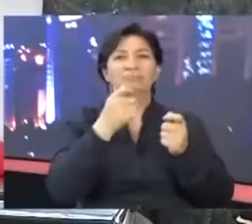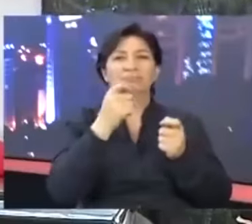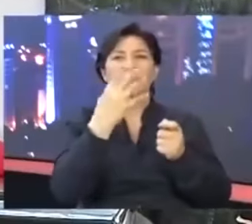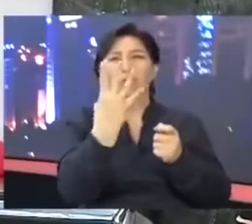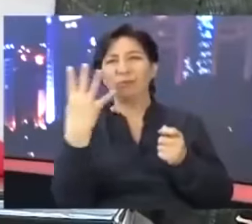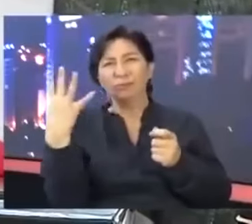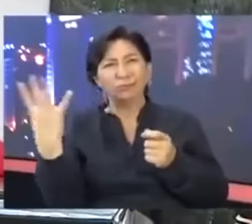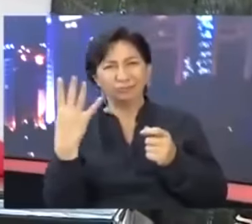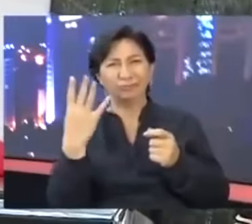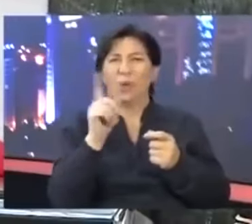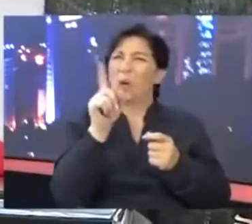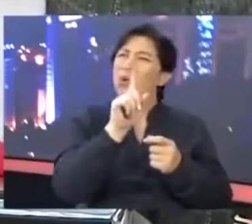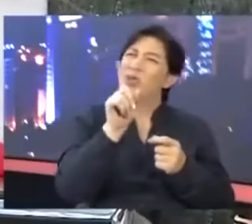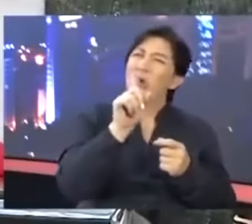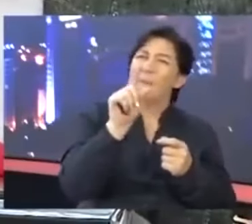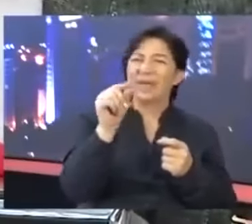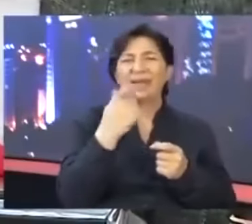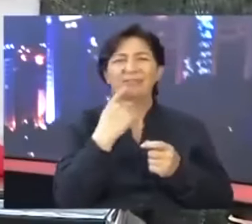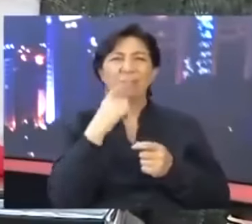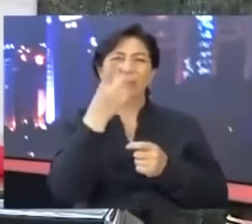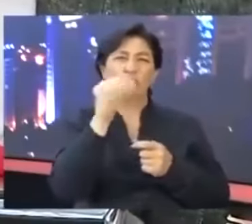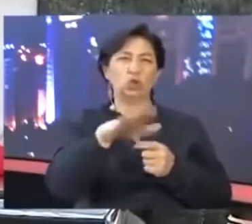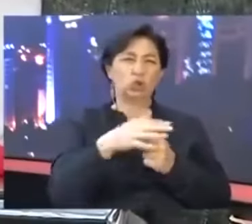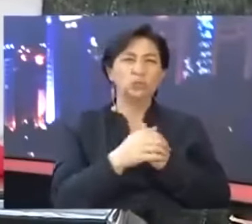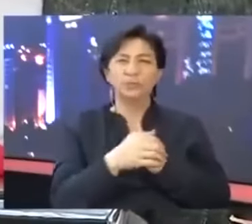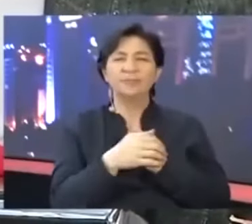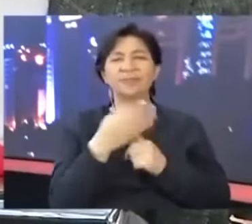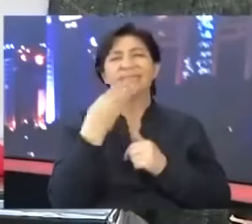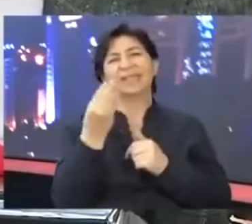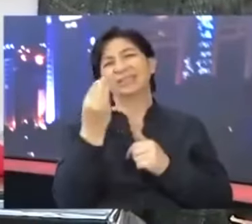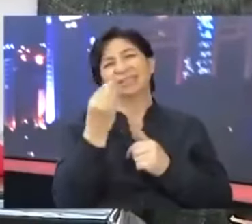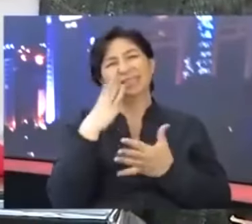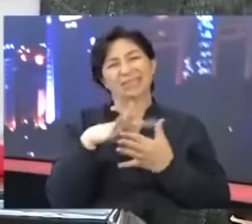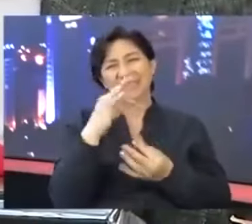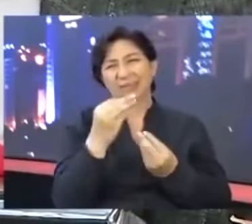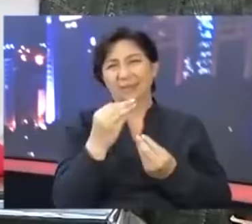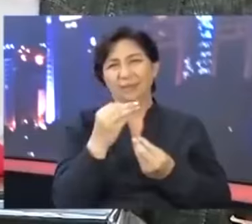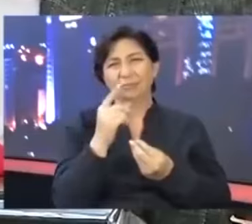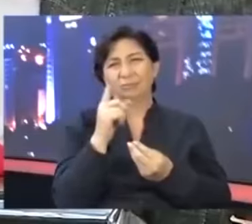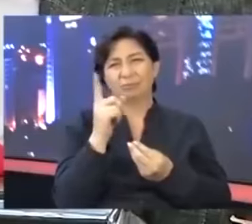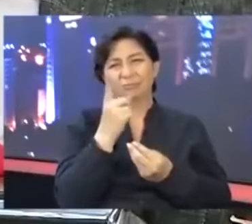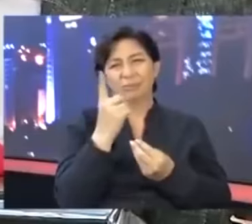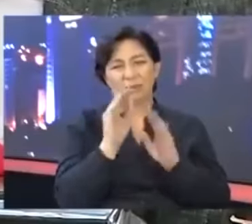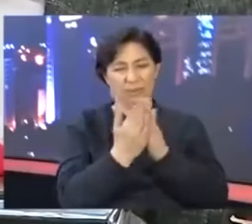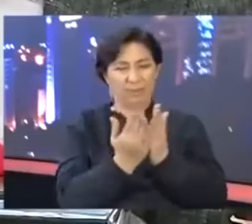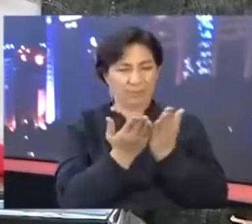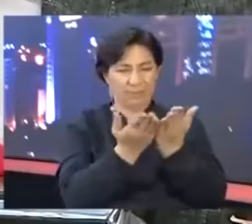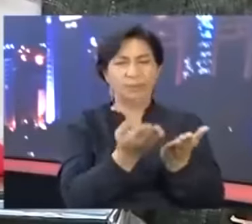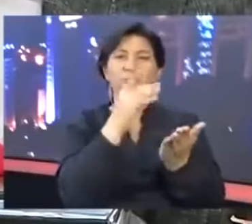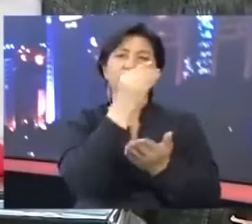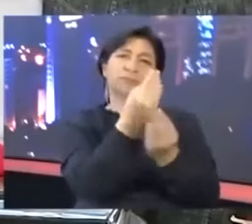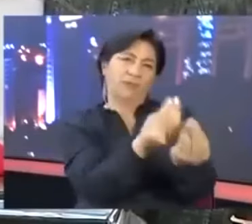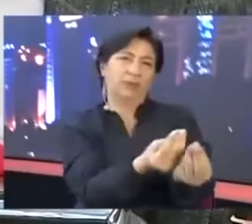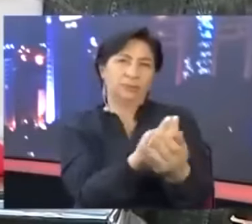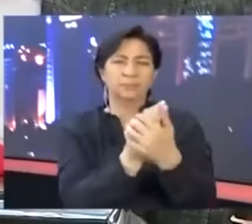yani 10 10 yaşlarında 101 yaşlarında bir genç insana verdik bir çocuğa verdik diyelim